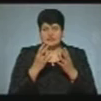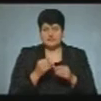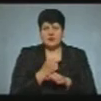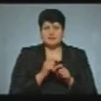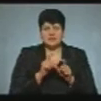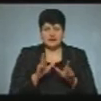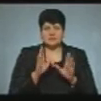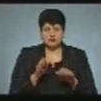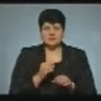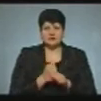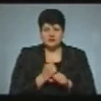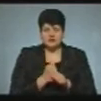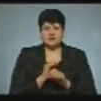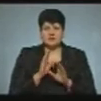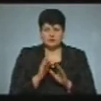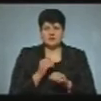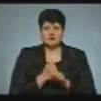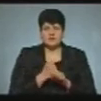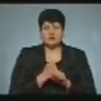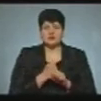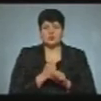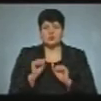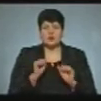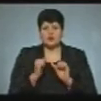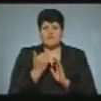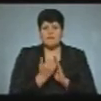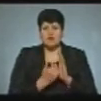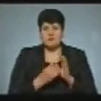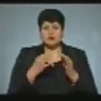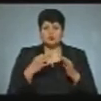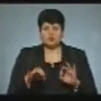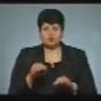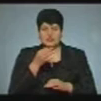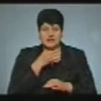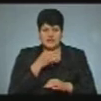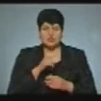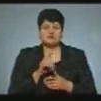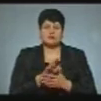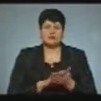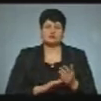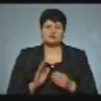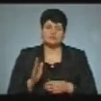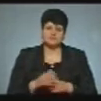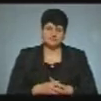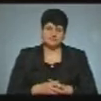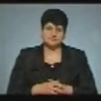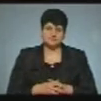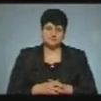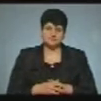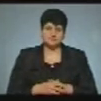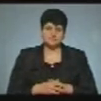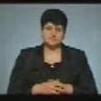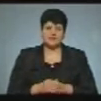працюватиме і також працюватиме урядова програма «Доступні ліки». Що буде далі? Ну, зараз саме якраз